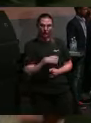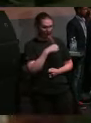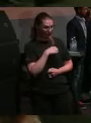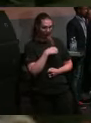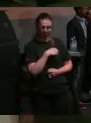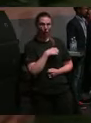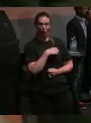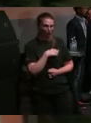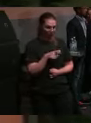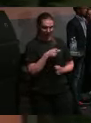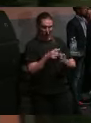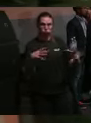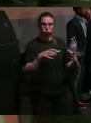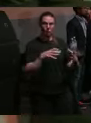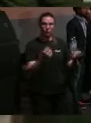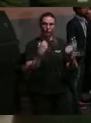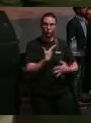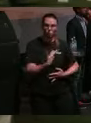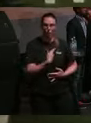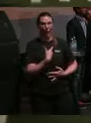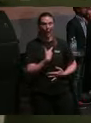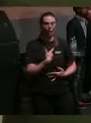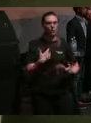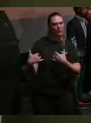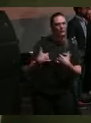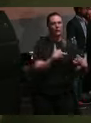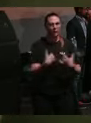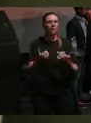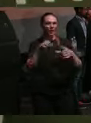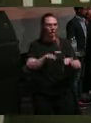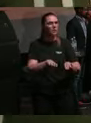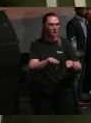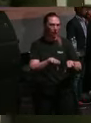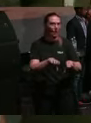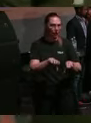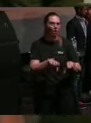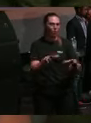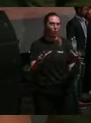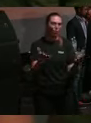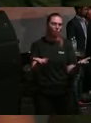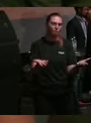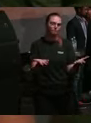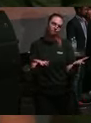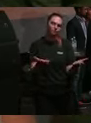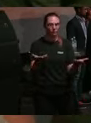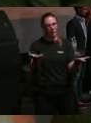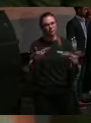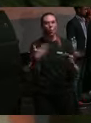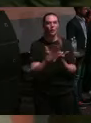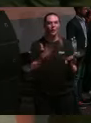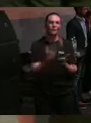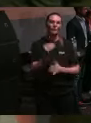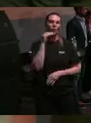pådytte oss at vi skal bygge ut mer kraft. Så det vanskelig terreng å manøvrere i nå og få til en oppslutning, folkelig oppslutning rundt